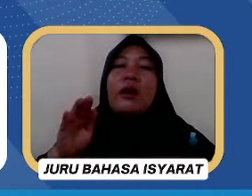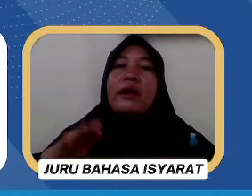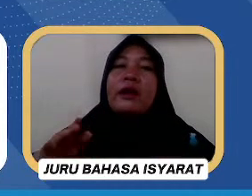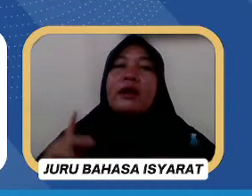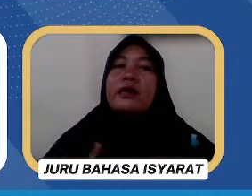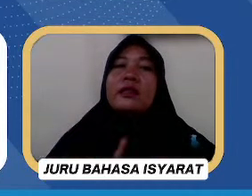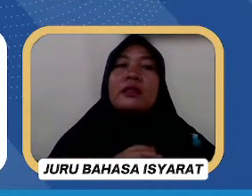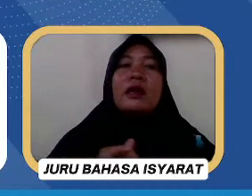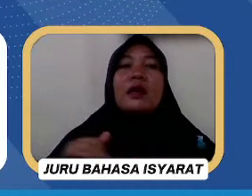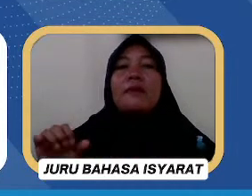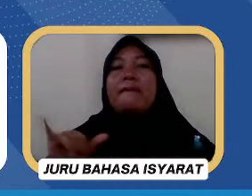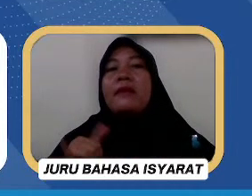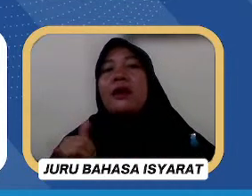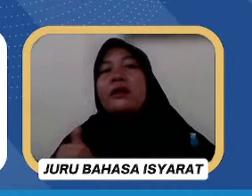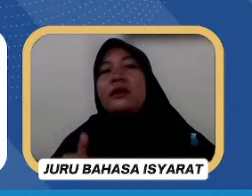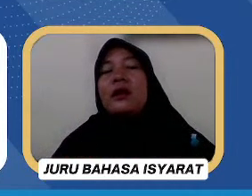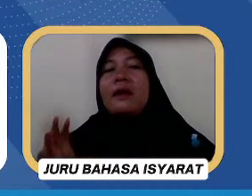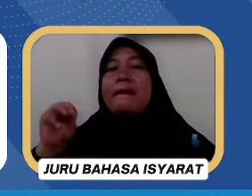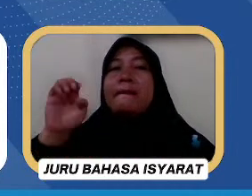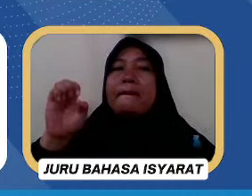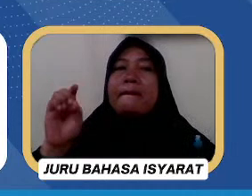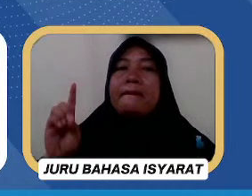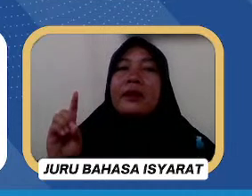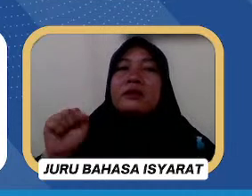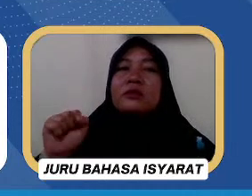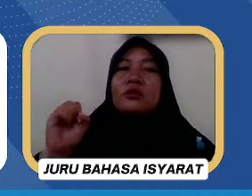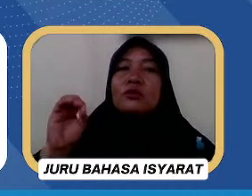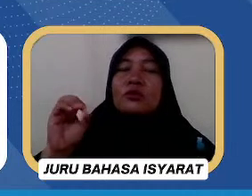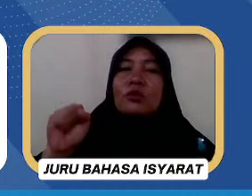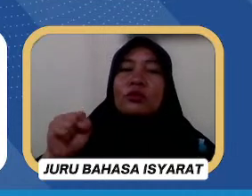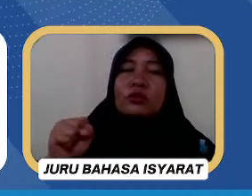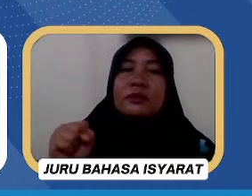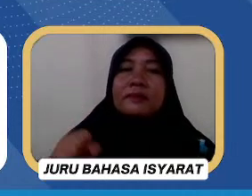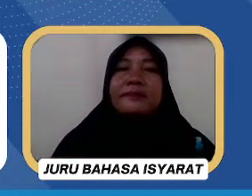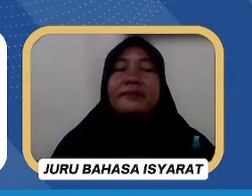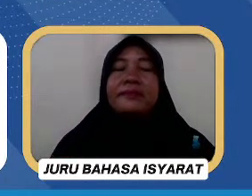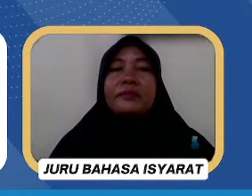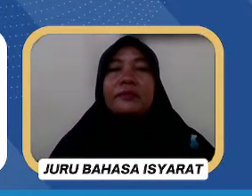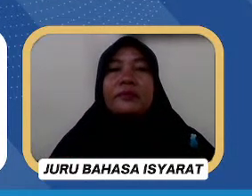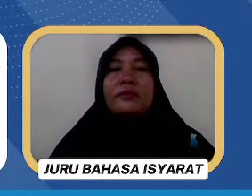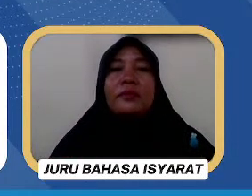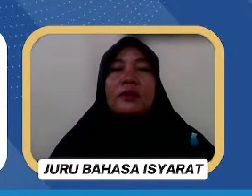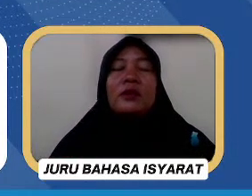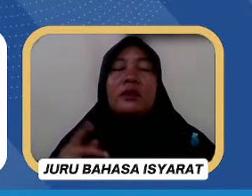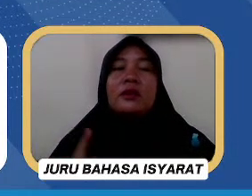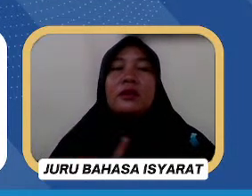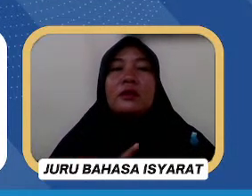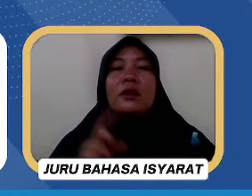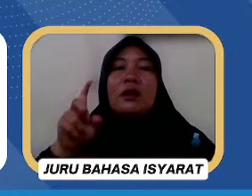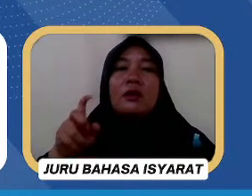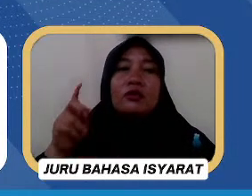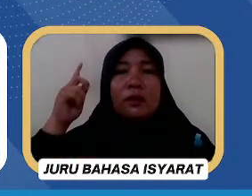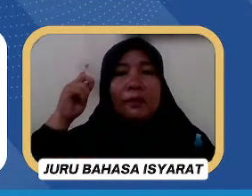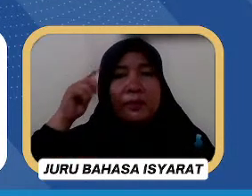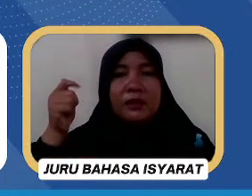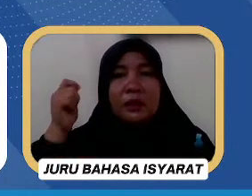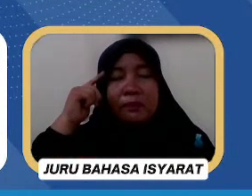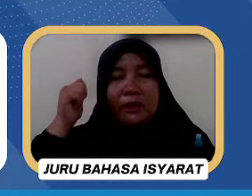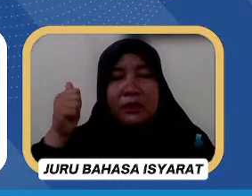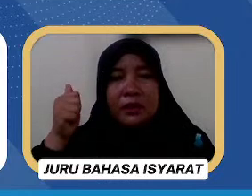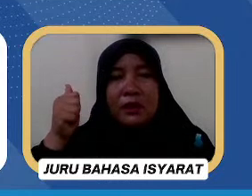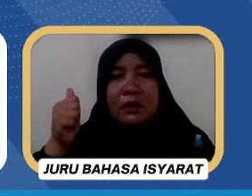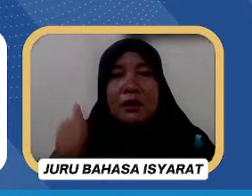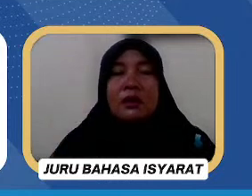Kemudian yang berikutnya tentunya harus kita pandai-pandai, pintar-pintar, cermat. Kita manusia berakal, kita manusia